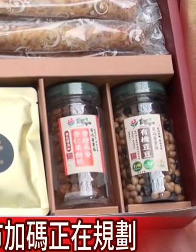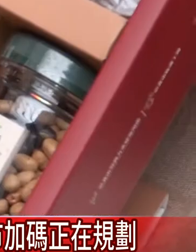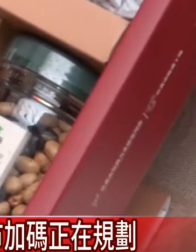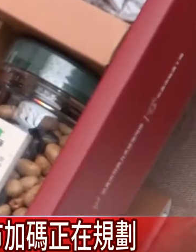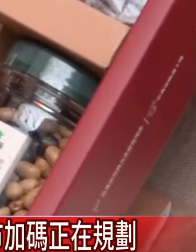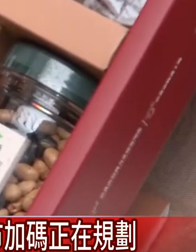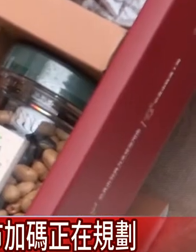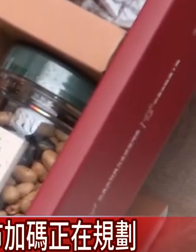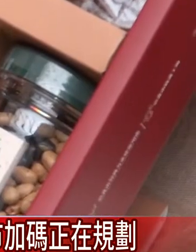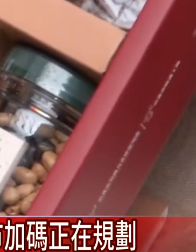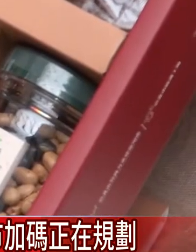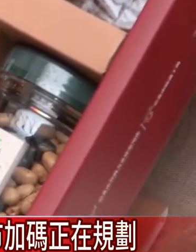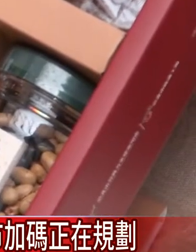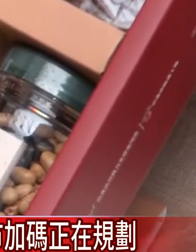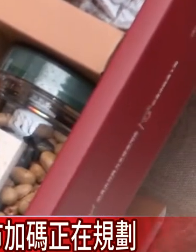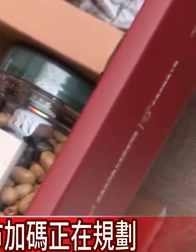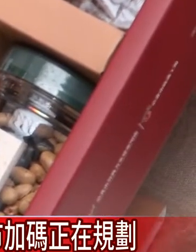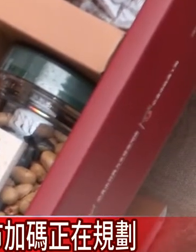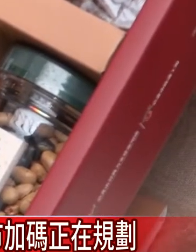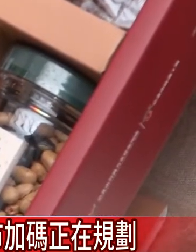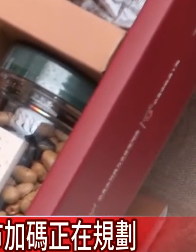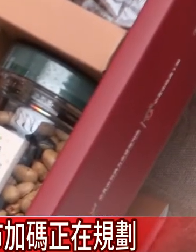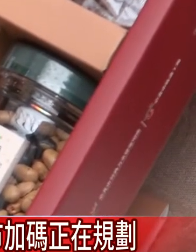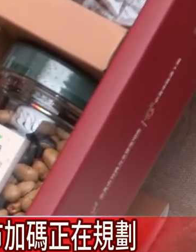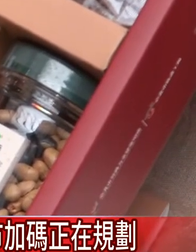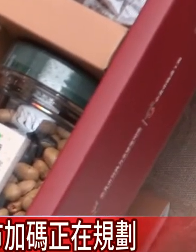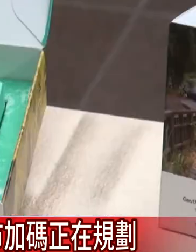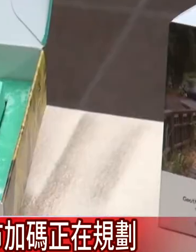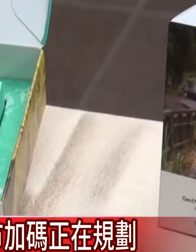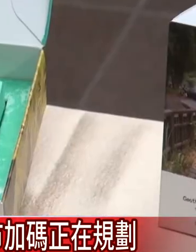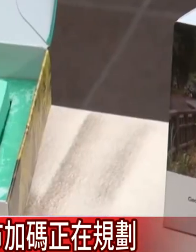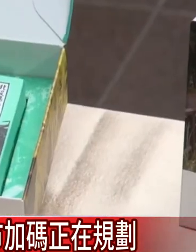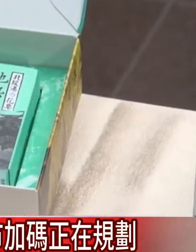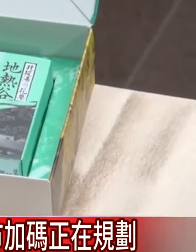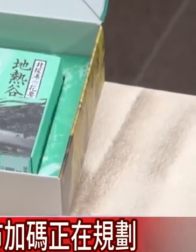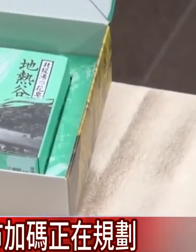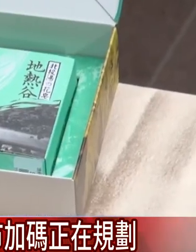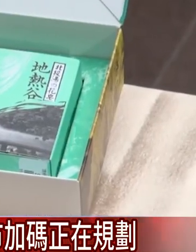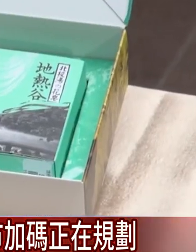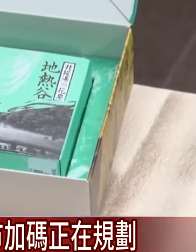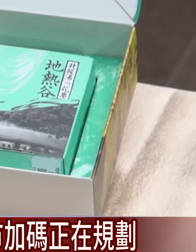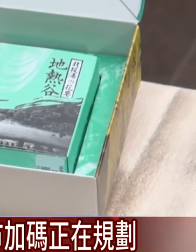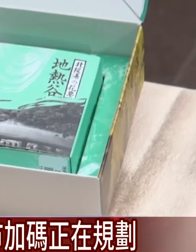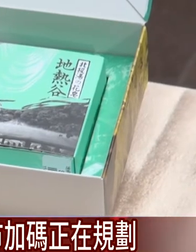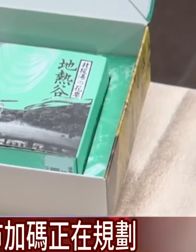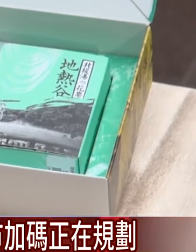个敬老卡去加去领那个三倍券，就花3000补3000。